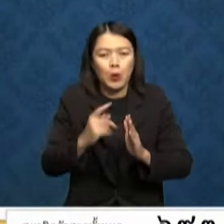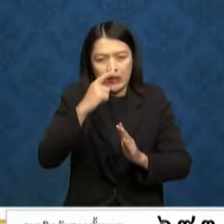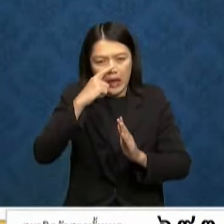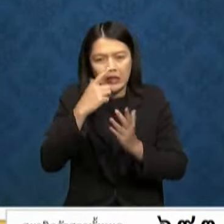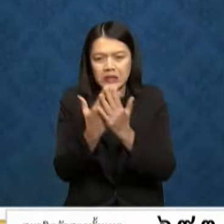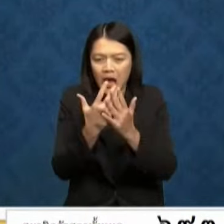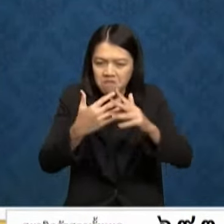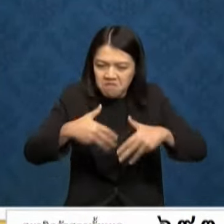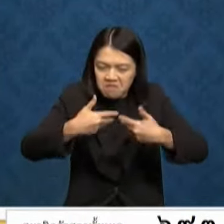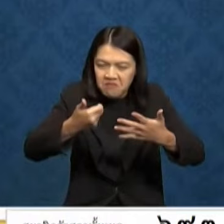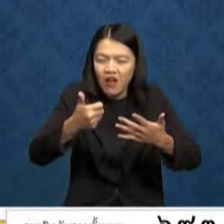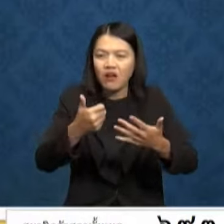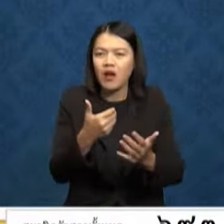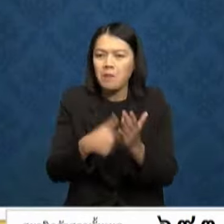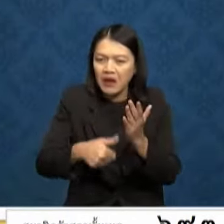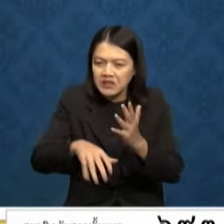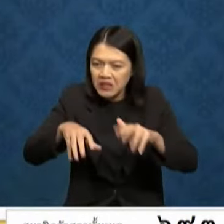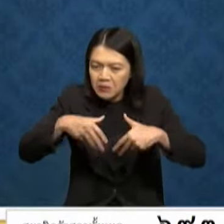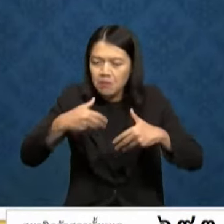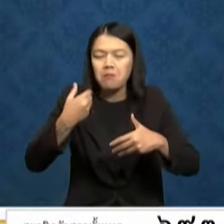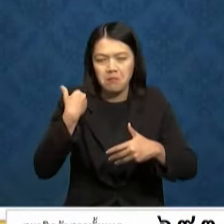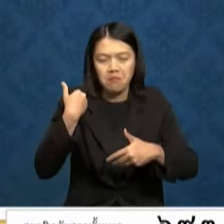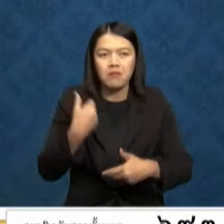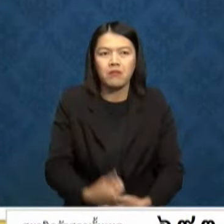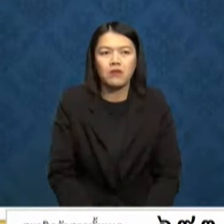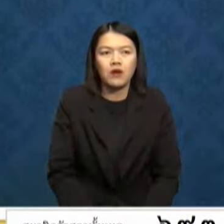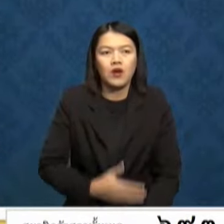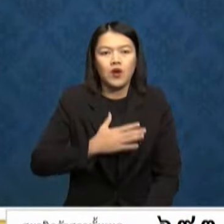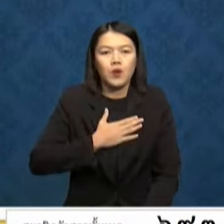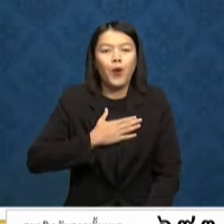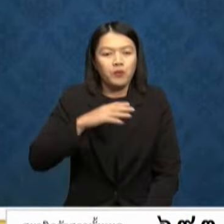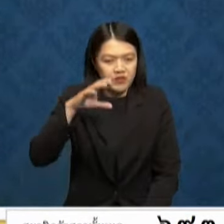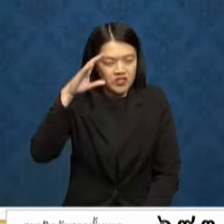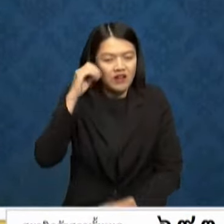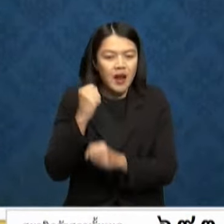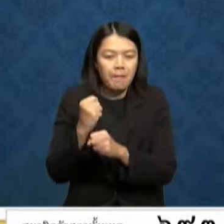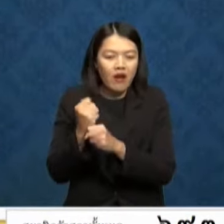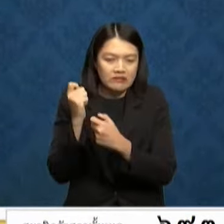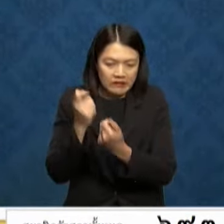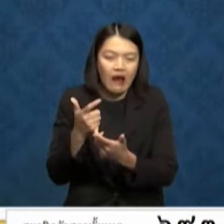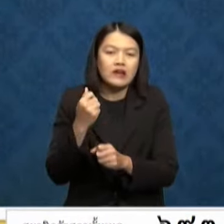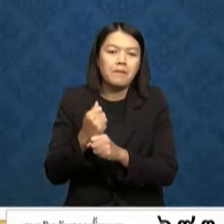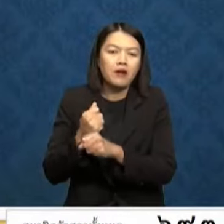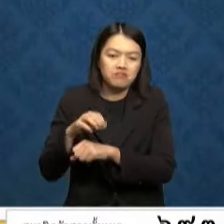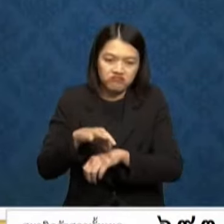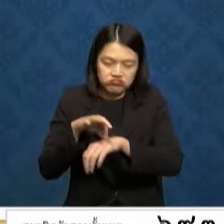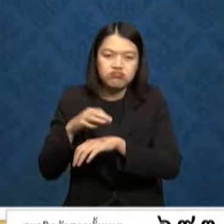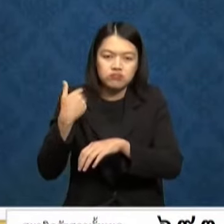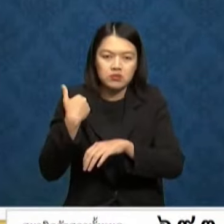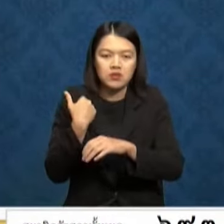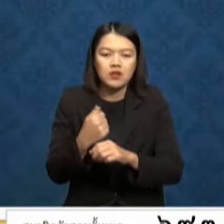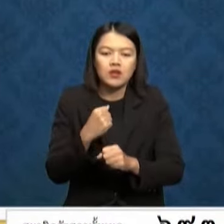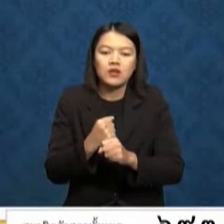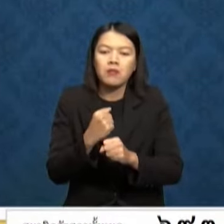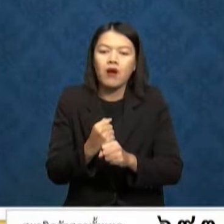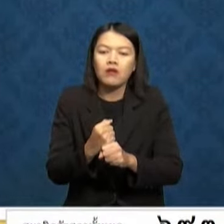เพิ่มขึ้นเก็บภาษีได้เพิ่มขึ้นผมเชื่อว่ามีการจ้างงานซึ่งคนไทยก็จะไปเป็นคน